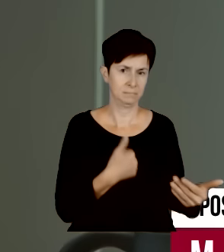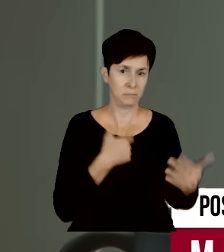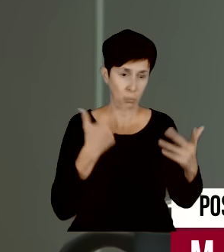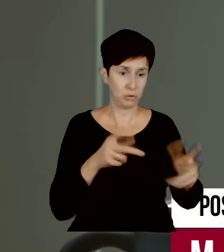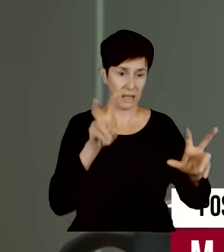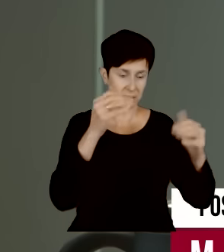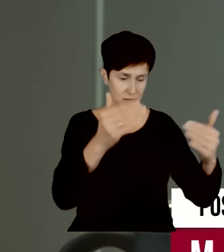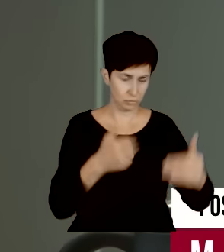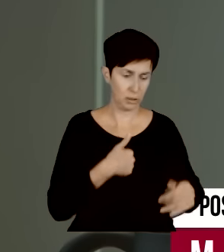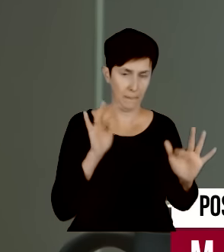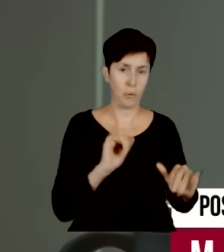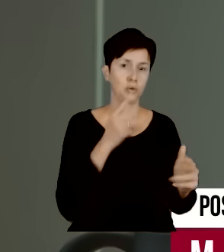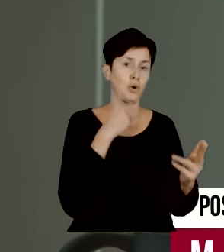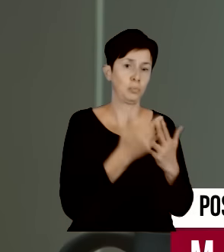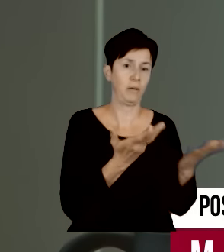może